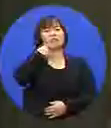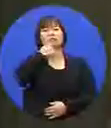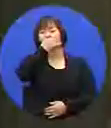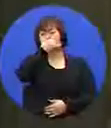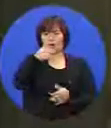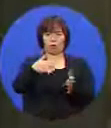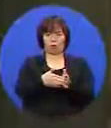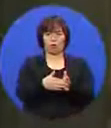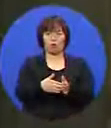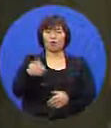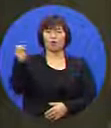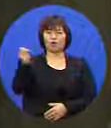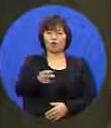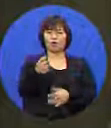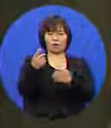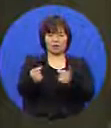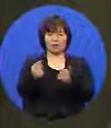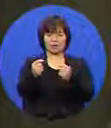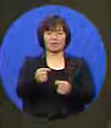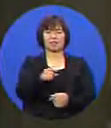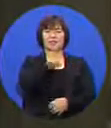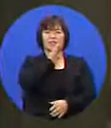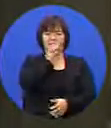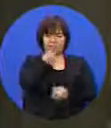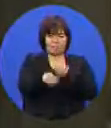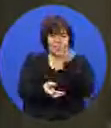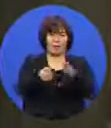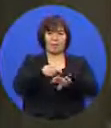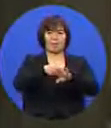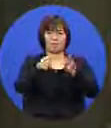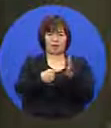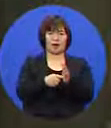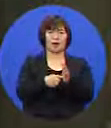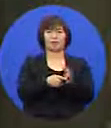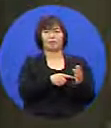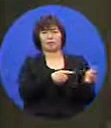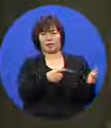느꼈고 그러한 진솔한 마음이면은